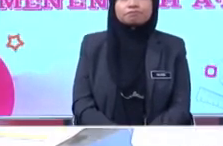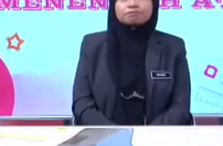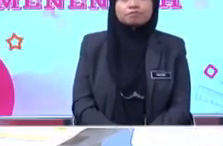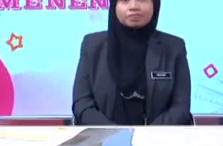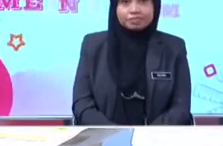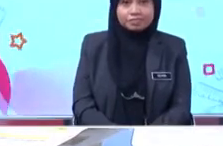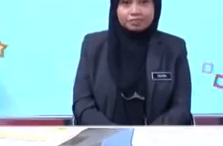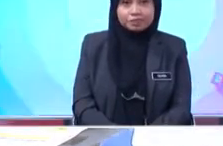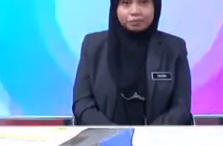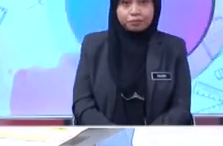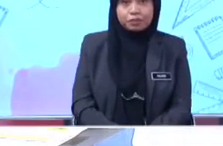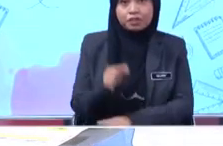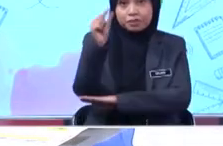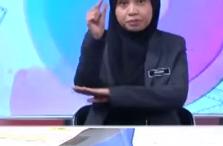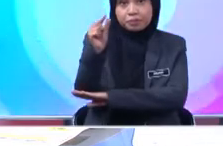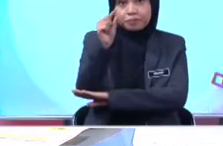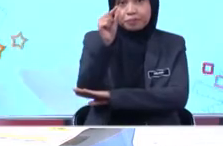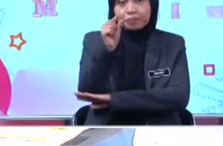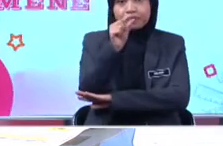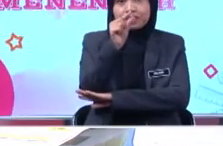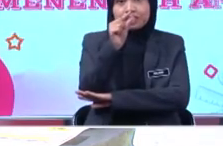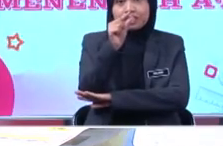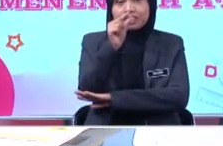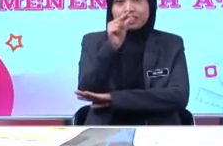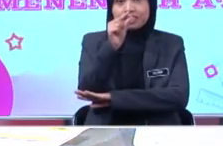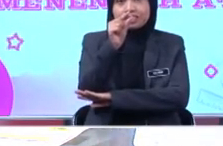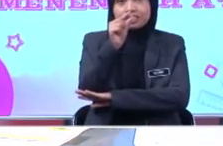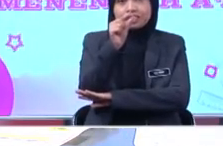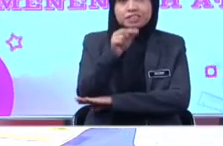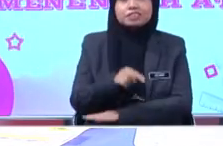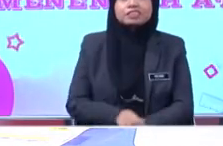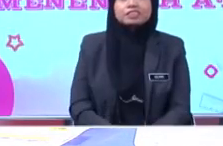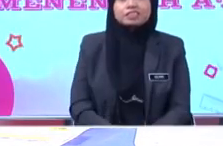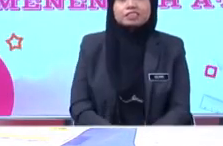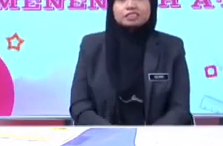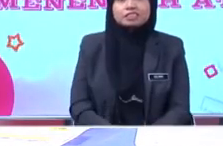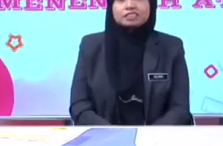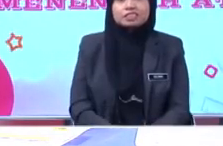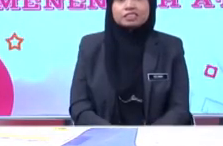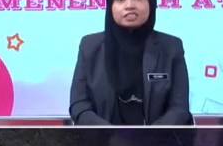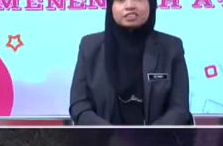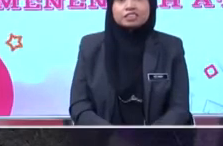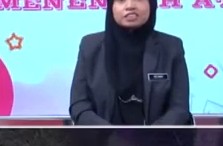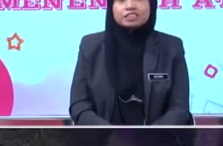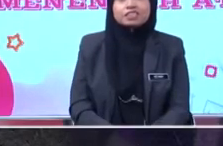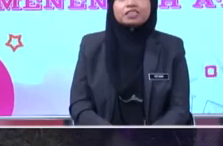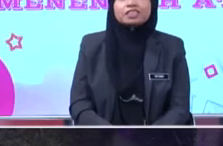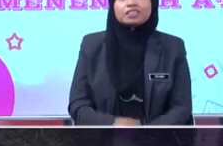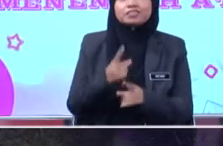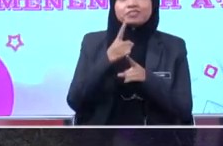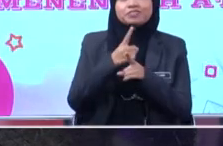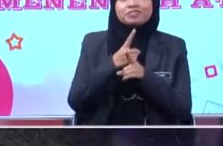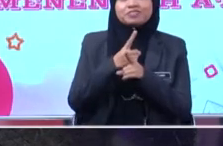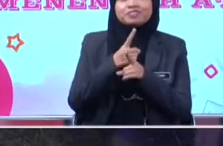kayak gitu ya betul layak virulen Ayesha klaim-klaim Ayesha biru 5y biru adalah